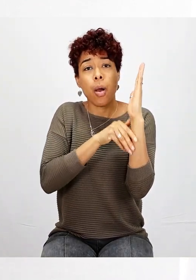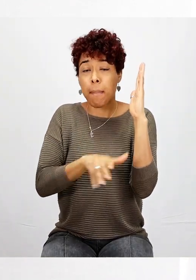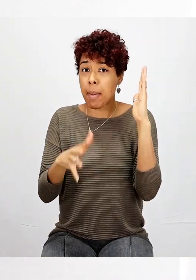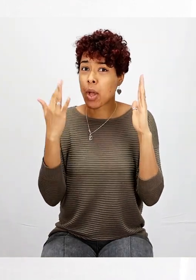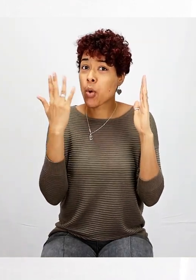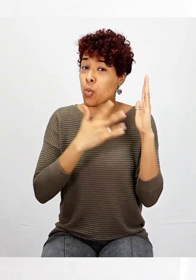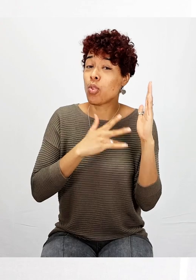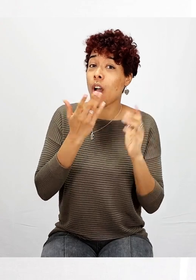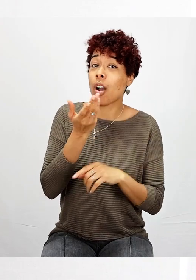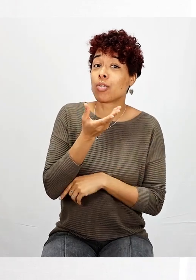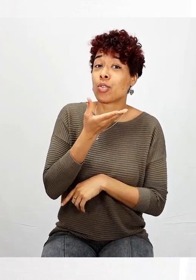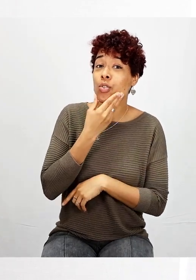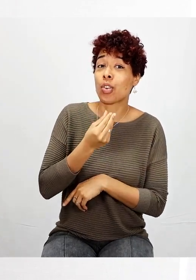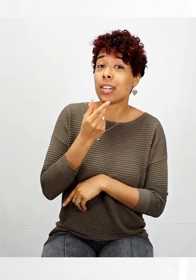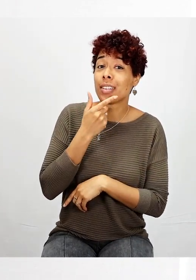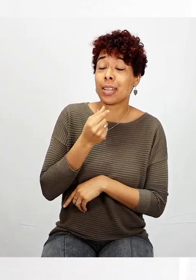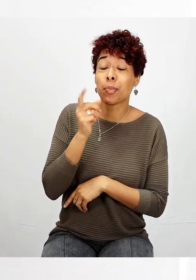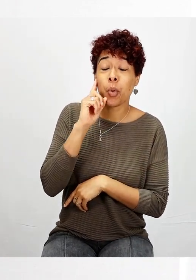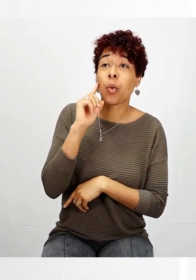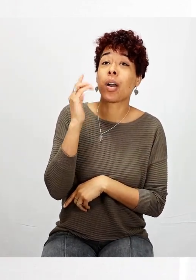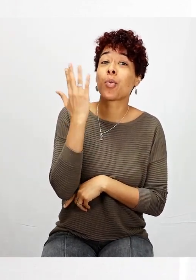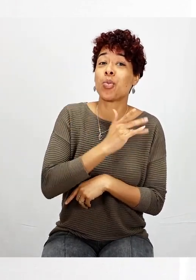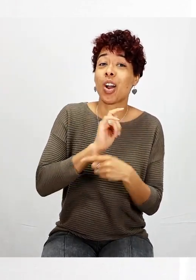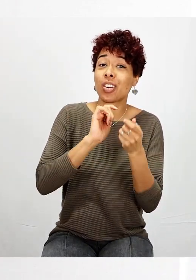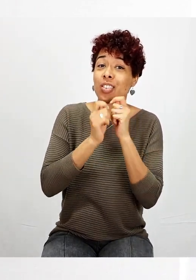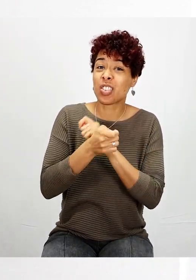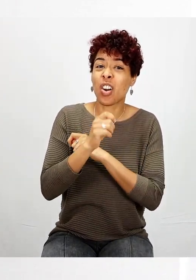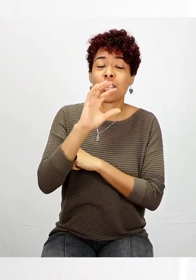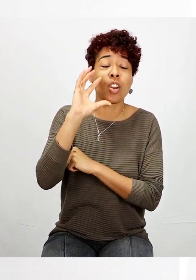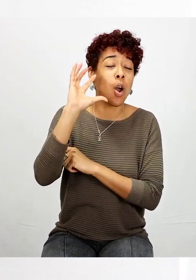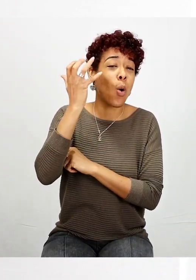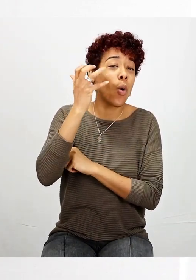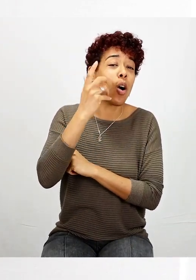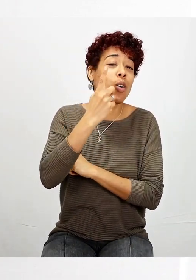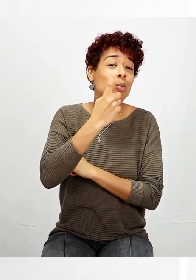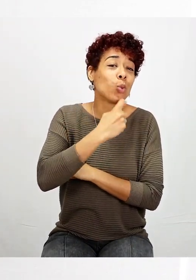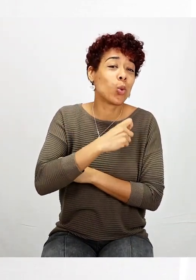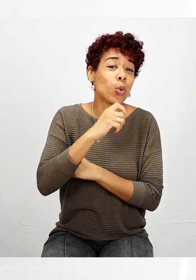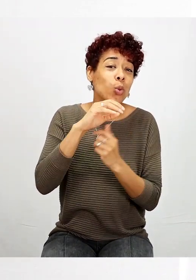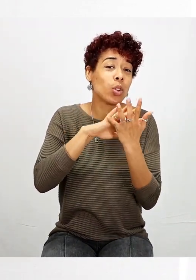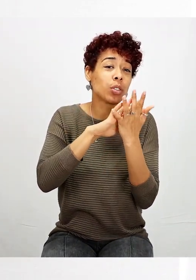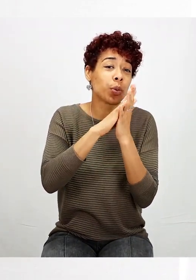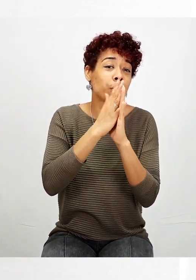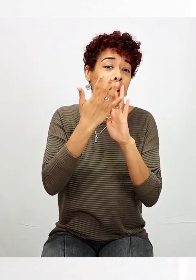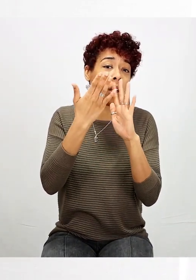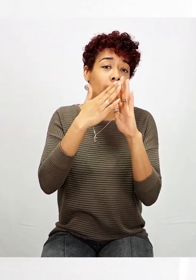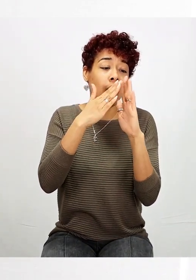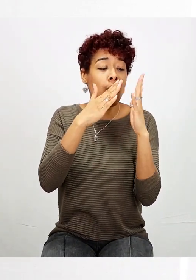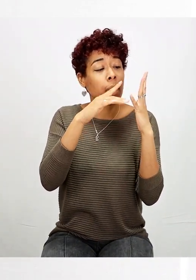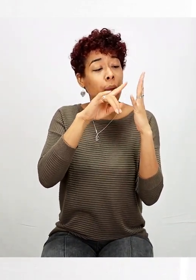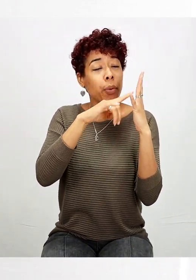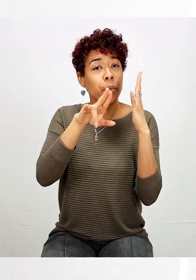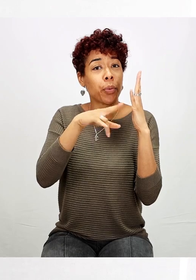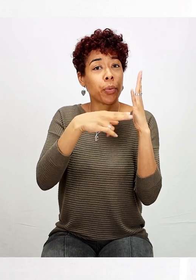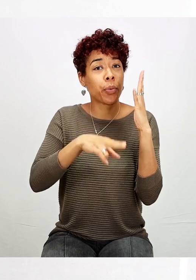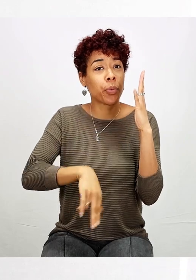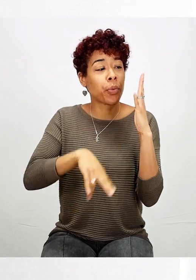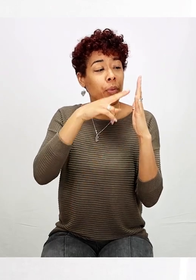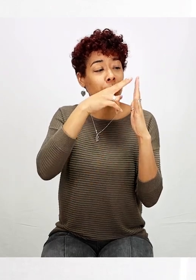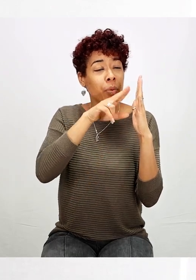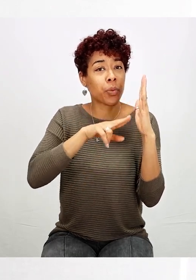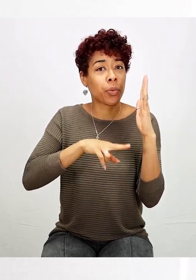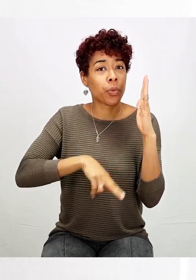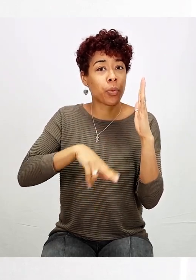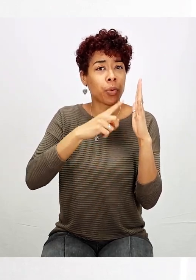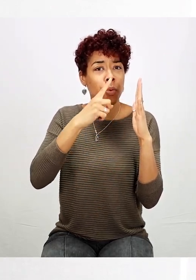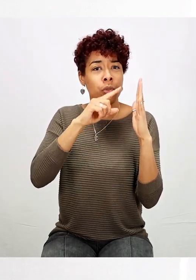de l'automne sont très jolies parce que les arbres, on les voit changer de couleur. Ils passent à l'orange, au rouge. Et puis les feuilles commencent à tomber. On sent un ralentissement, il y a quelque